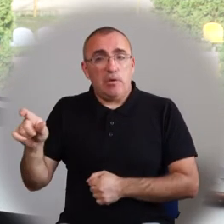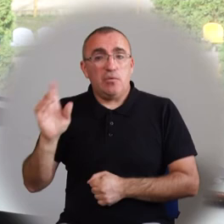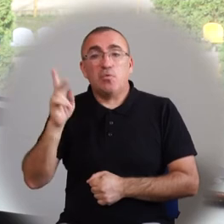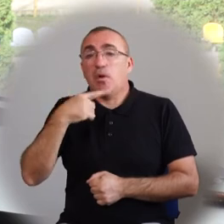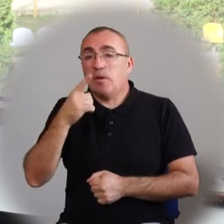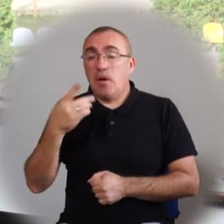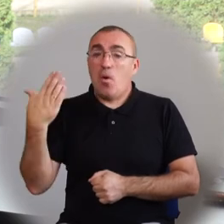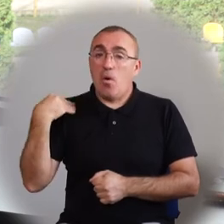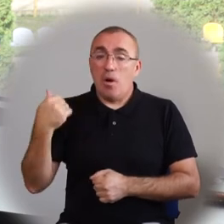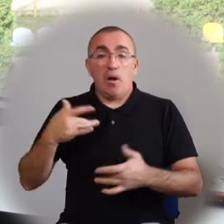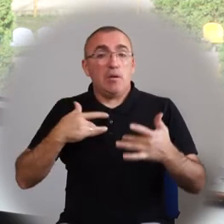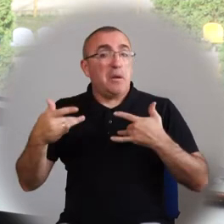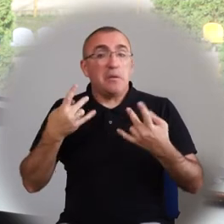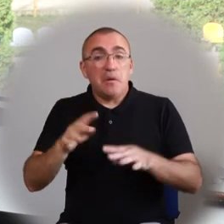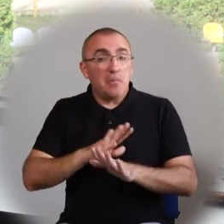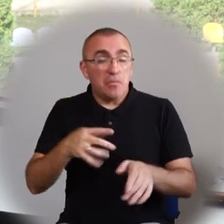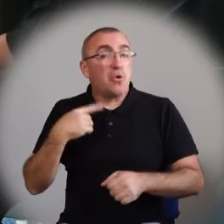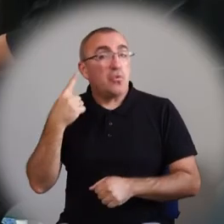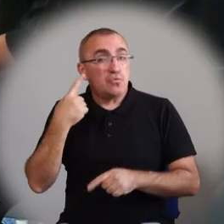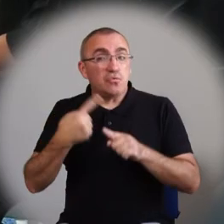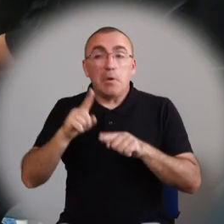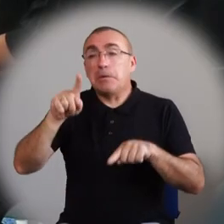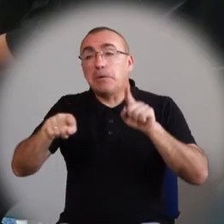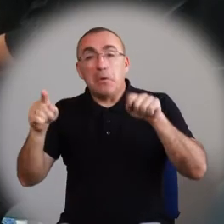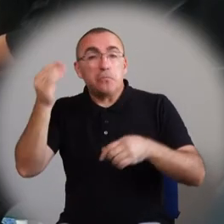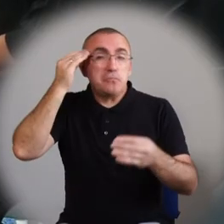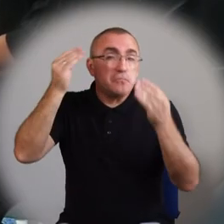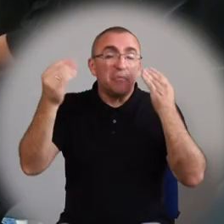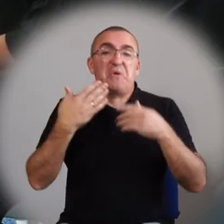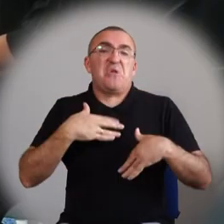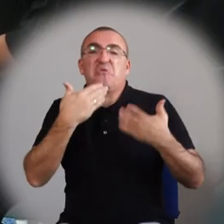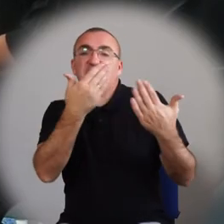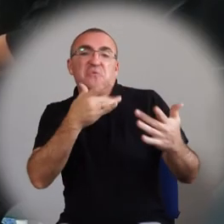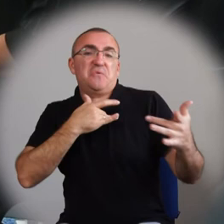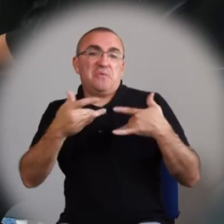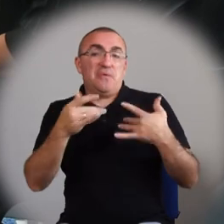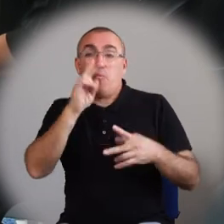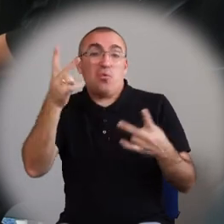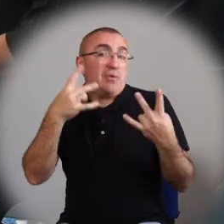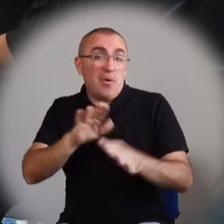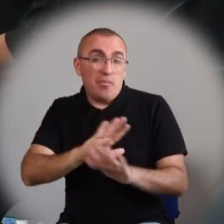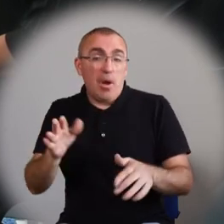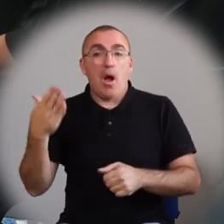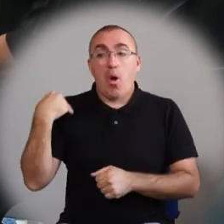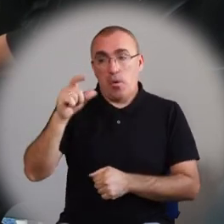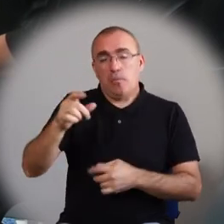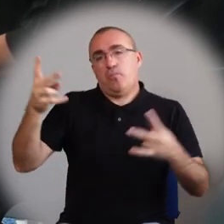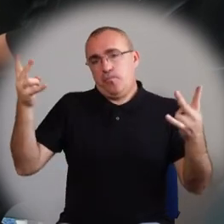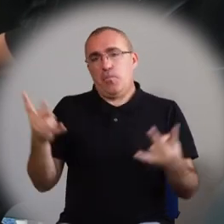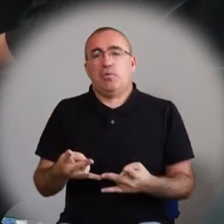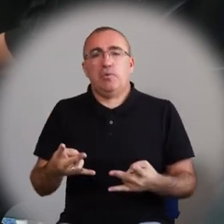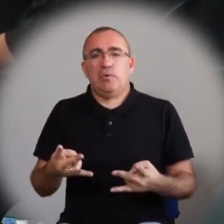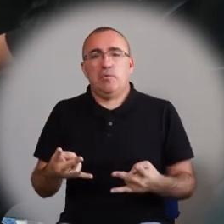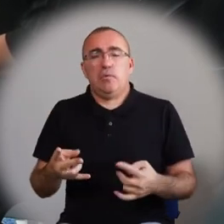олександрійцям потрібен. Хто б цього не казав, що Олександрії театр не потрібен, бо чув я такі від декого думки, навіщо цей театр. Ну, може, комусь не потрібен,